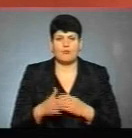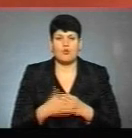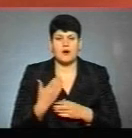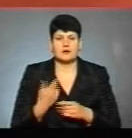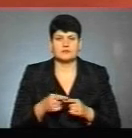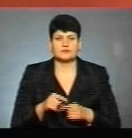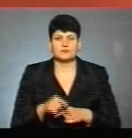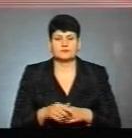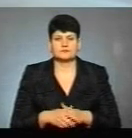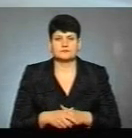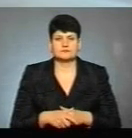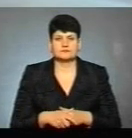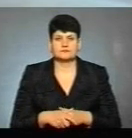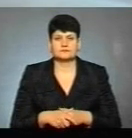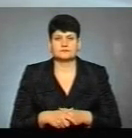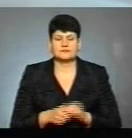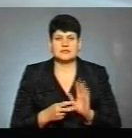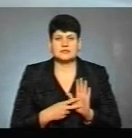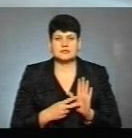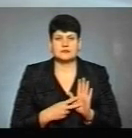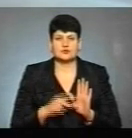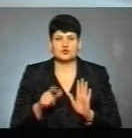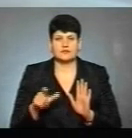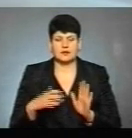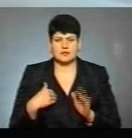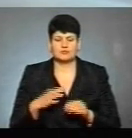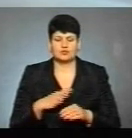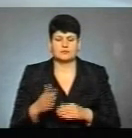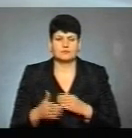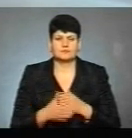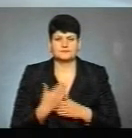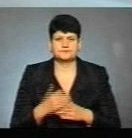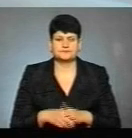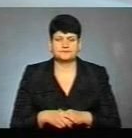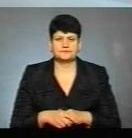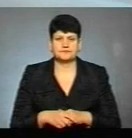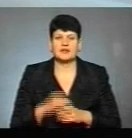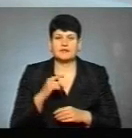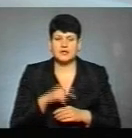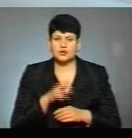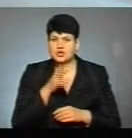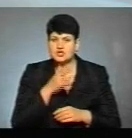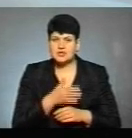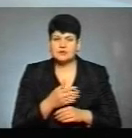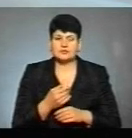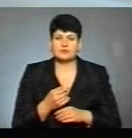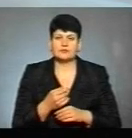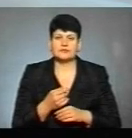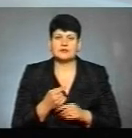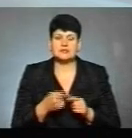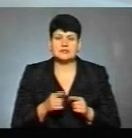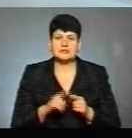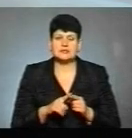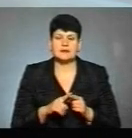цю відповідальність? Семеро нас. Бо на той час, о 9-й, це